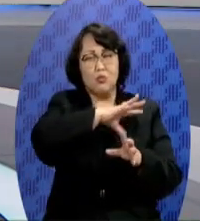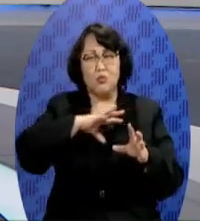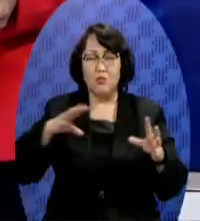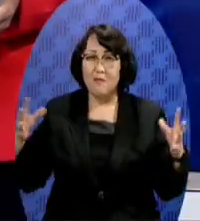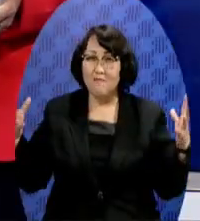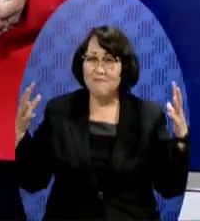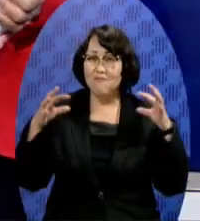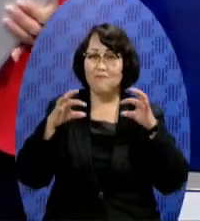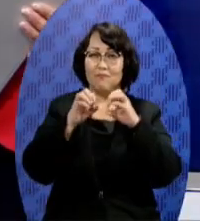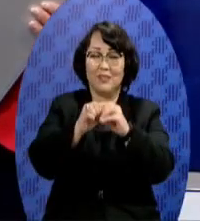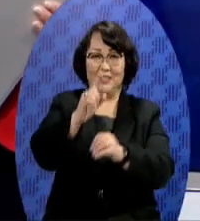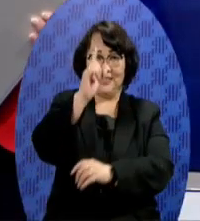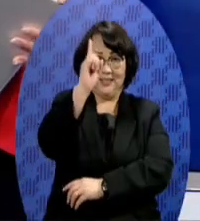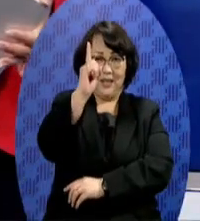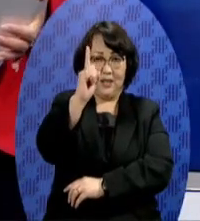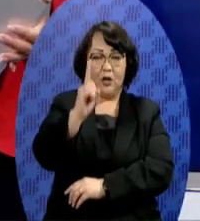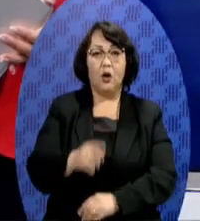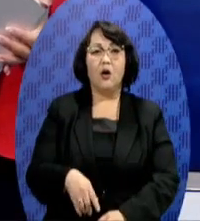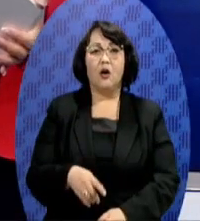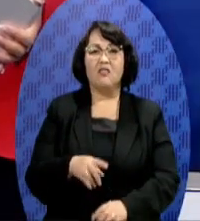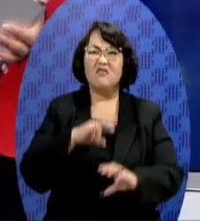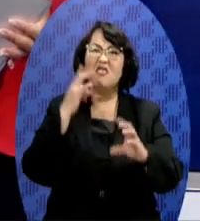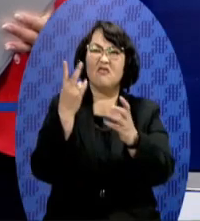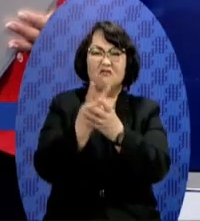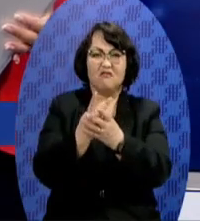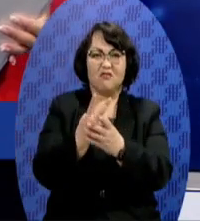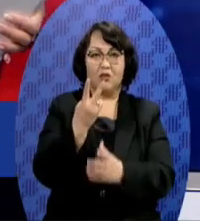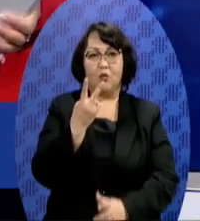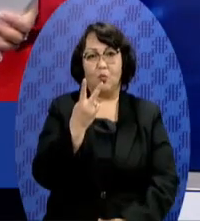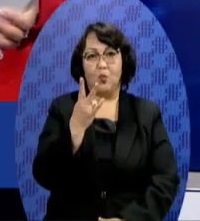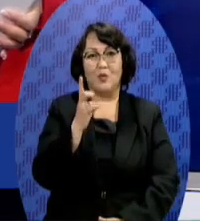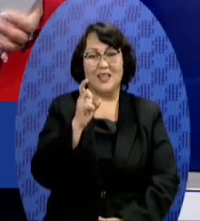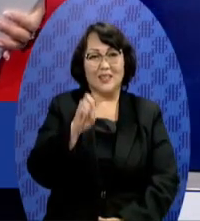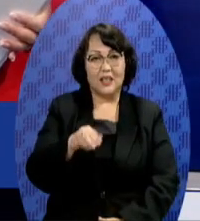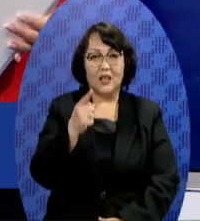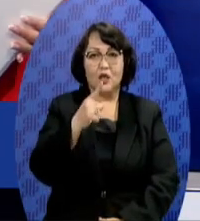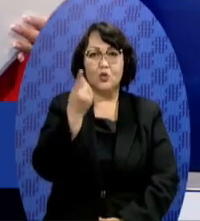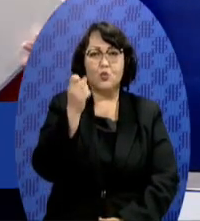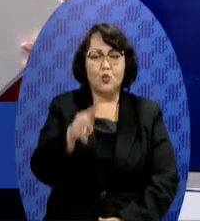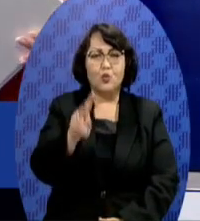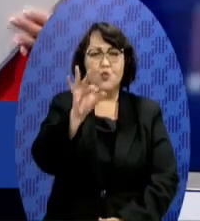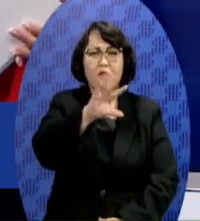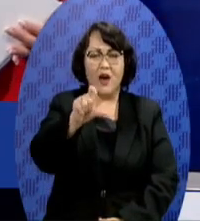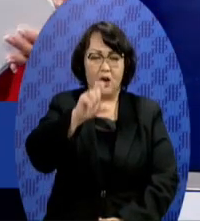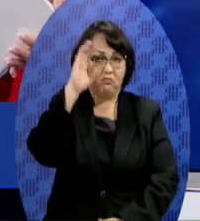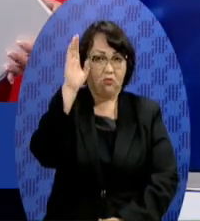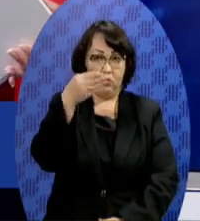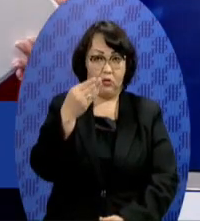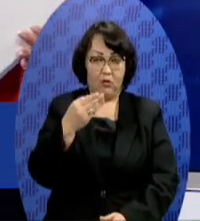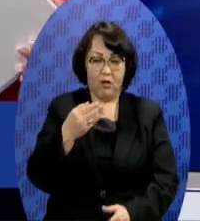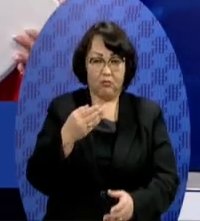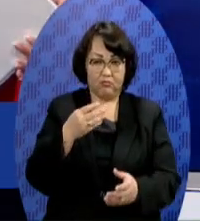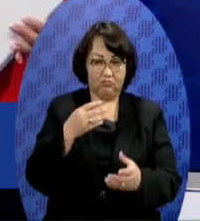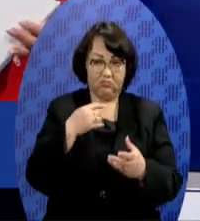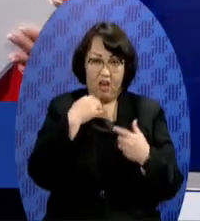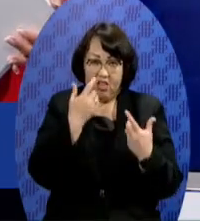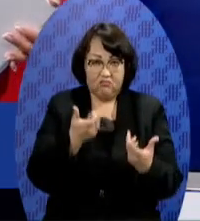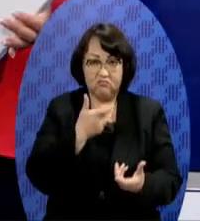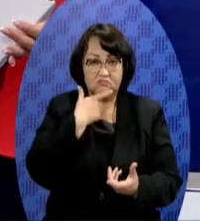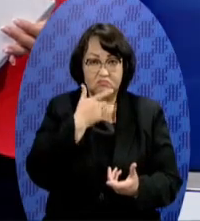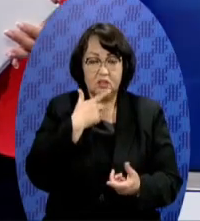энд өнөөдрийн хүртэл одоо бид нэгдсэн үнэт зүйл юу вэ гэдгийг бол тодорхойлж чадахгүй байгаа гэж хэлж болох юм. Харин иргэдийн хувьд энэ чиглэлд